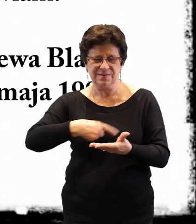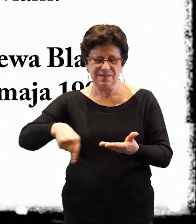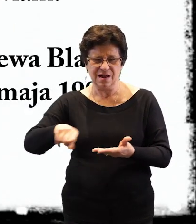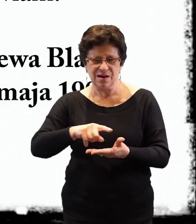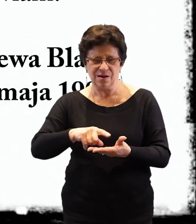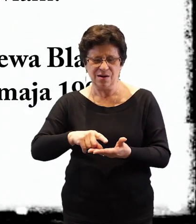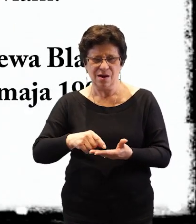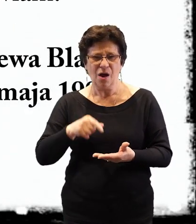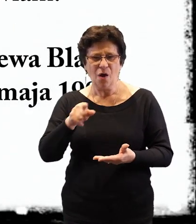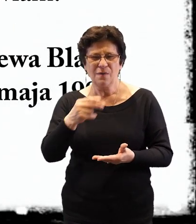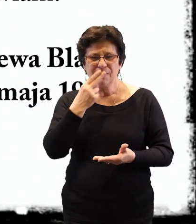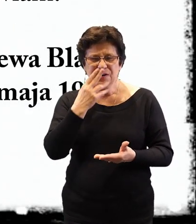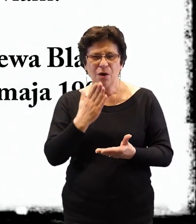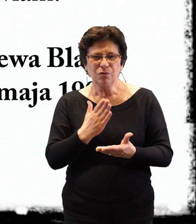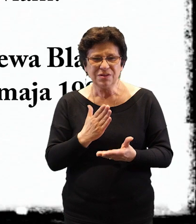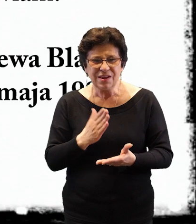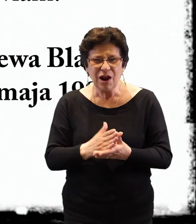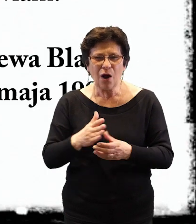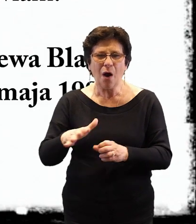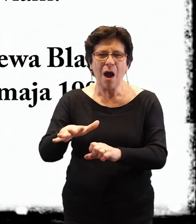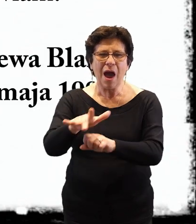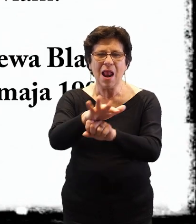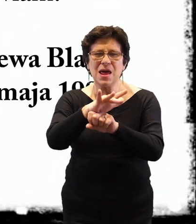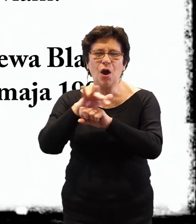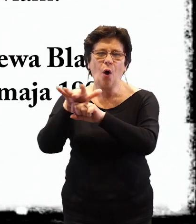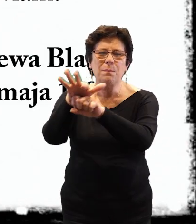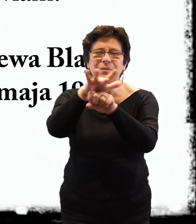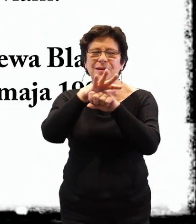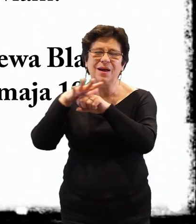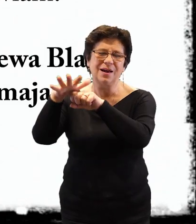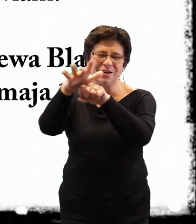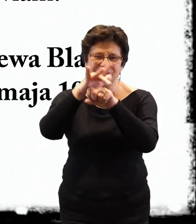tylko on widział helikoptery, niemieckie helikoptery.